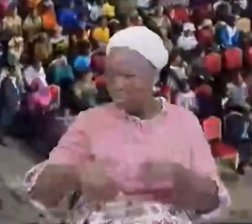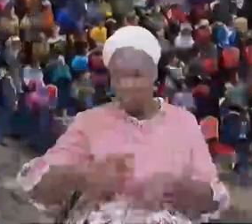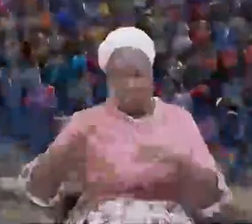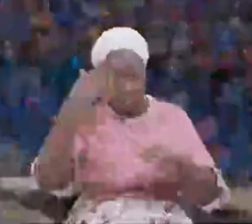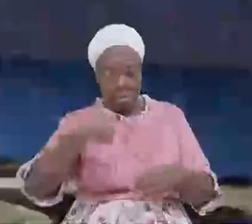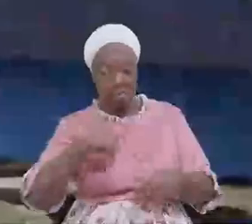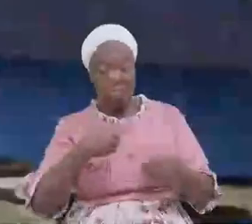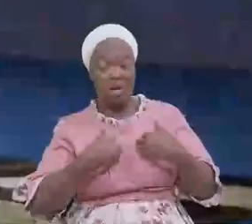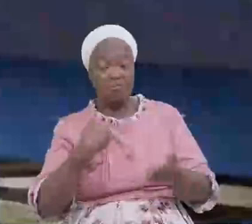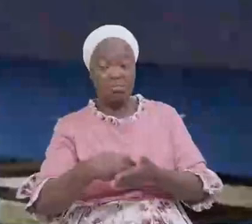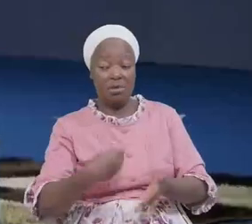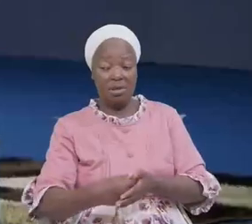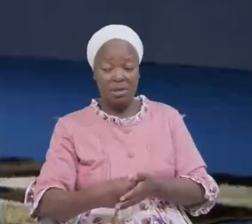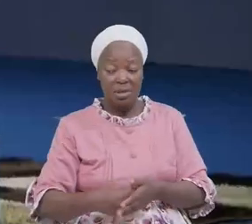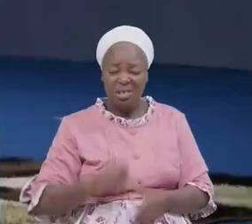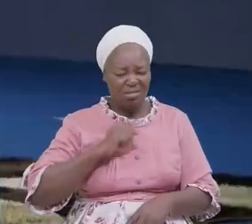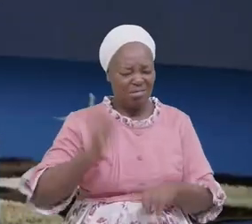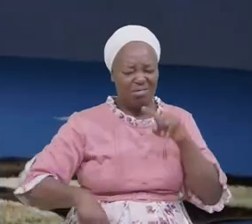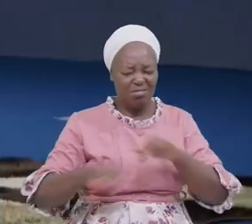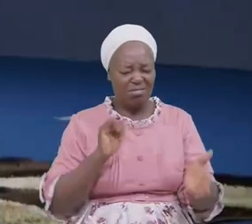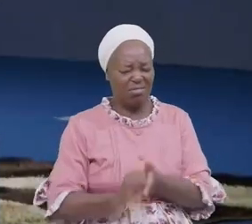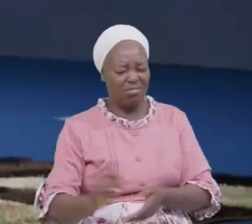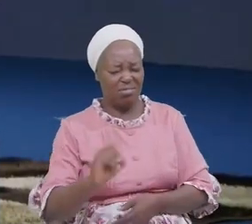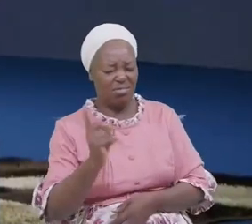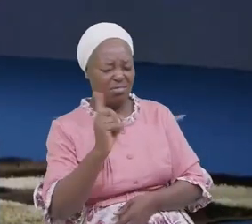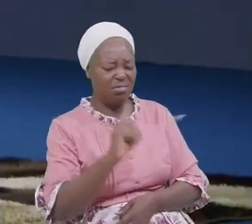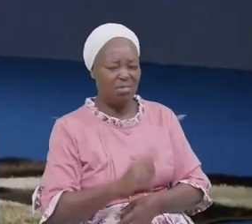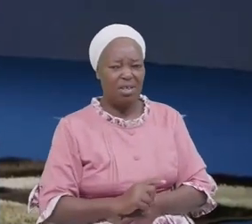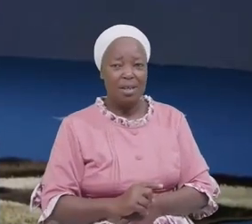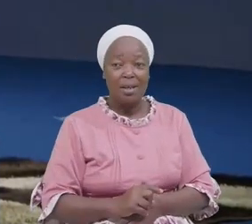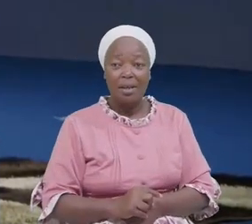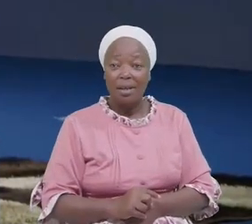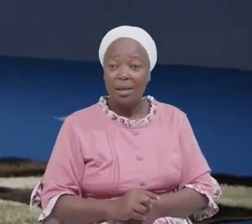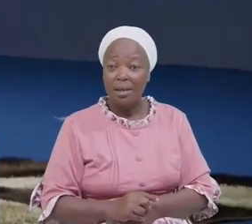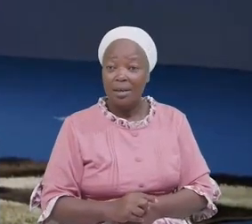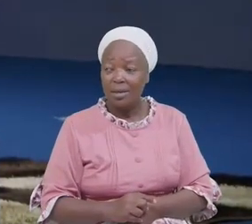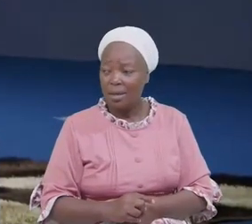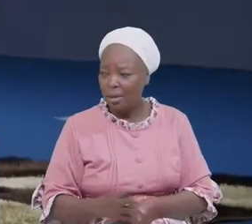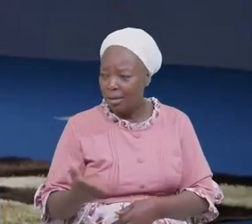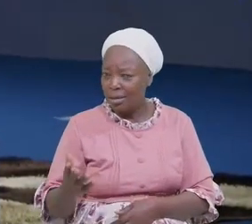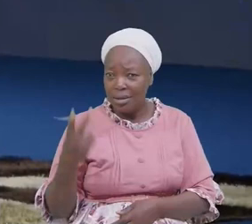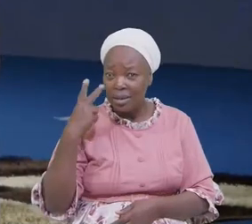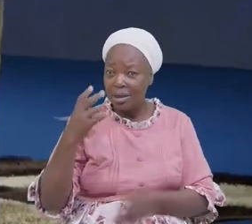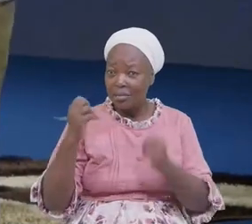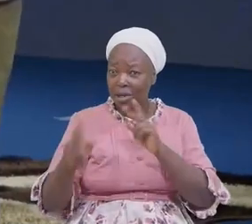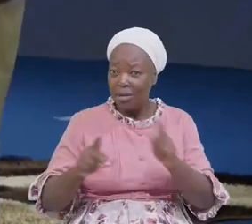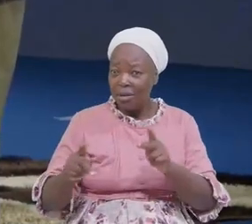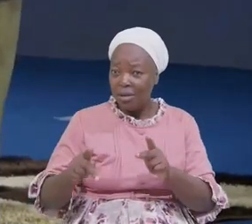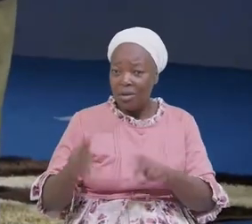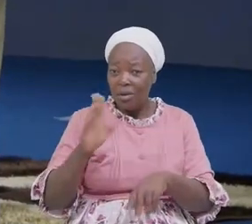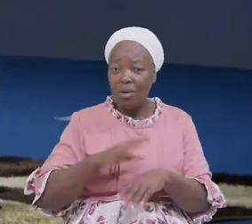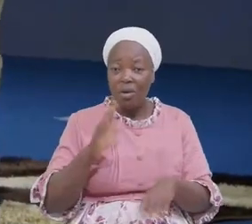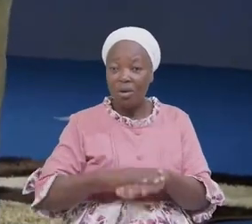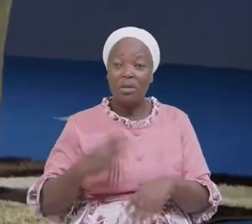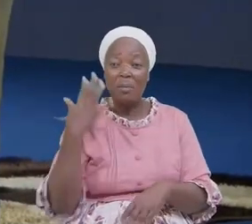Il n'a pas dit, bon, avec mon esprit, mes richesses, je ne veux pas ça. Je vois plusieurs personnes. En